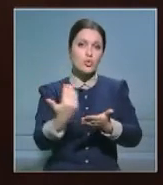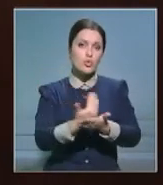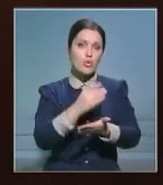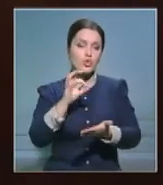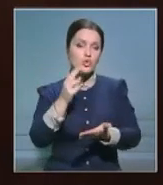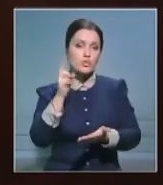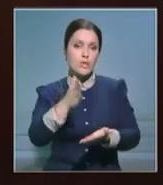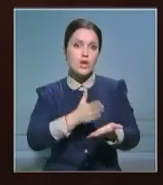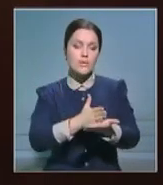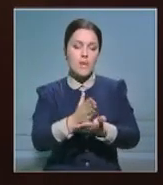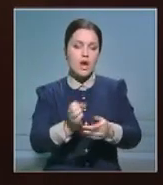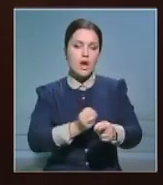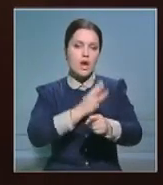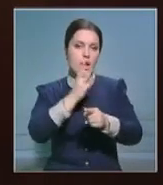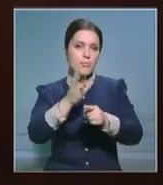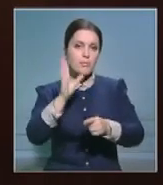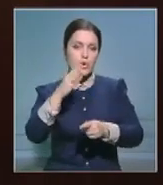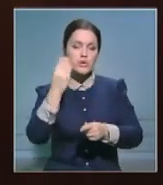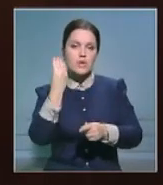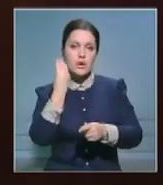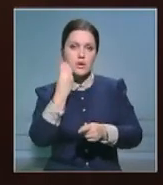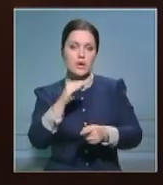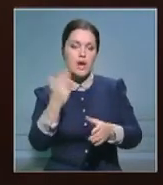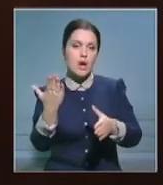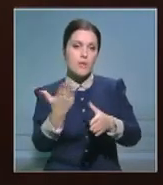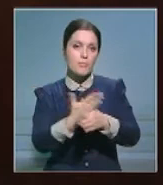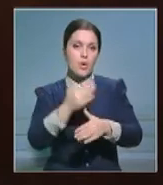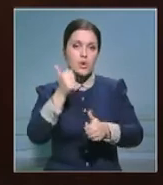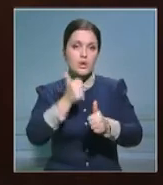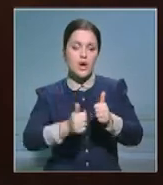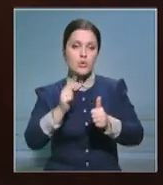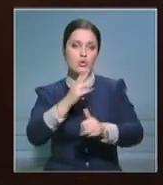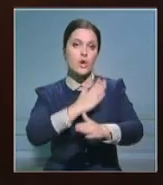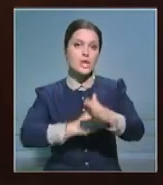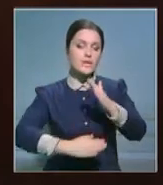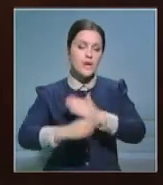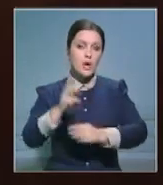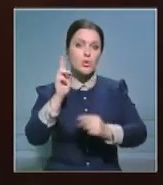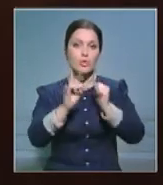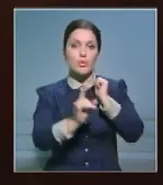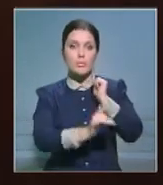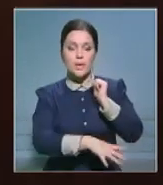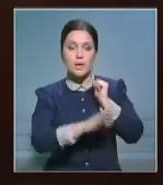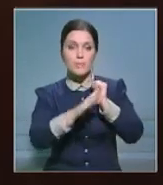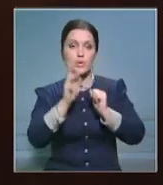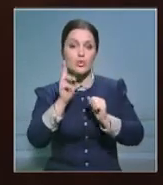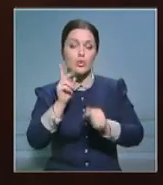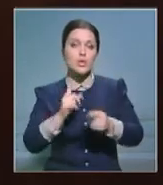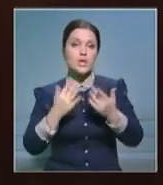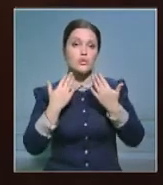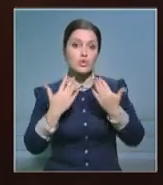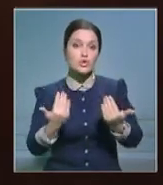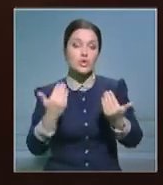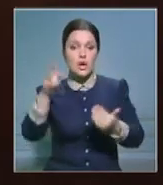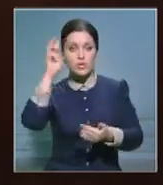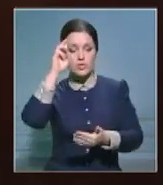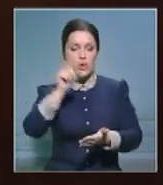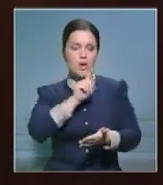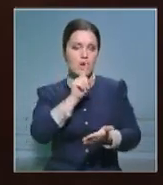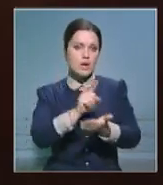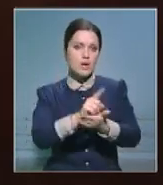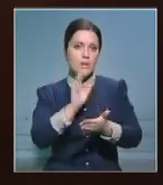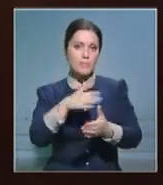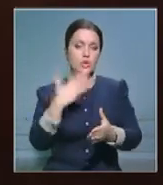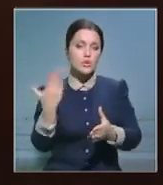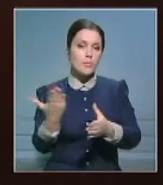политики, обеспечение высокого качества и оказание адресной социальной помощи реально нуждающимся. Отныне государство будет уделять больше